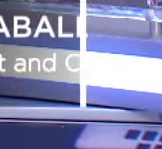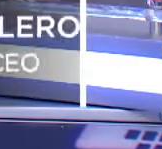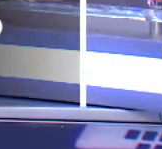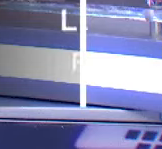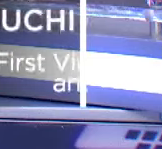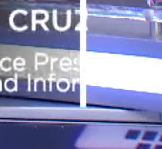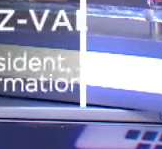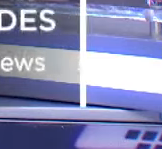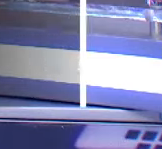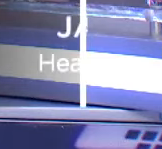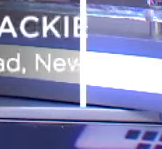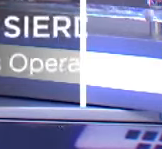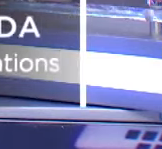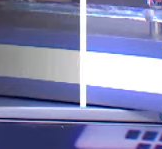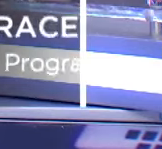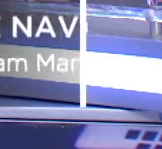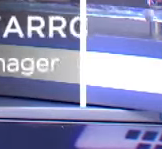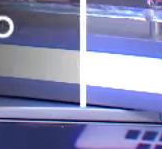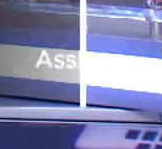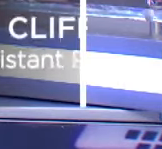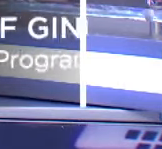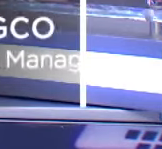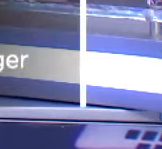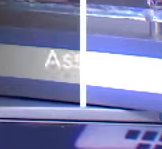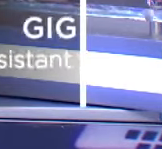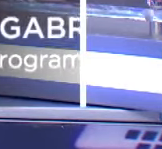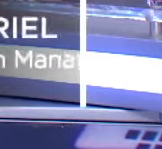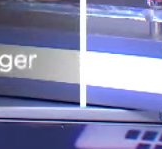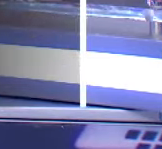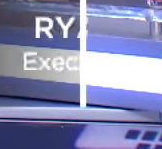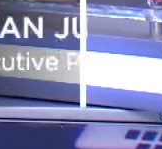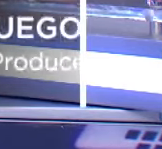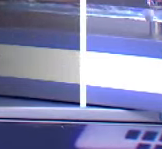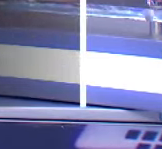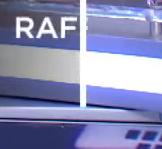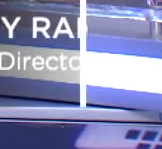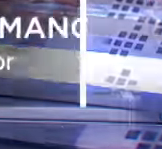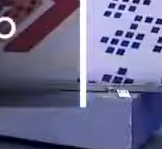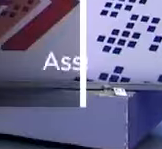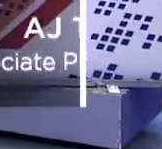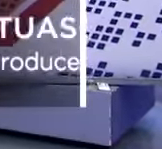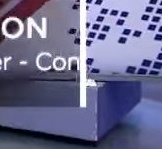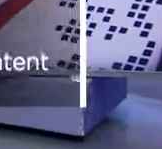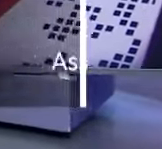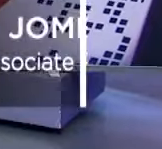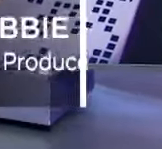matrinong opinion. Kami yung kasangga sa pagbalita. Ako po si Mayan Dos Baños. Ako naman po si Adlinga. Magandang gabi. We'll be right back.